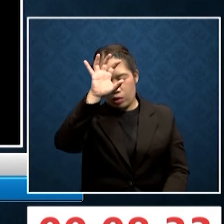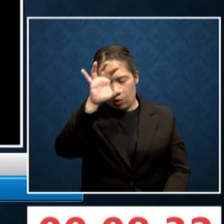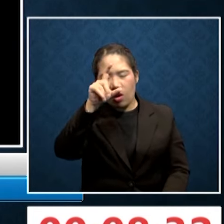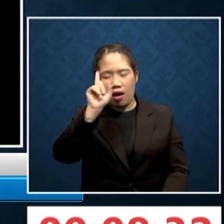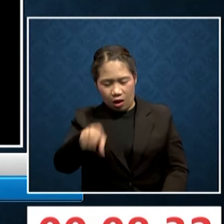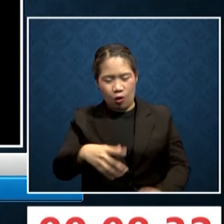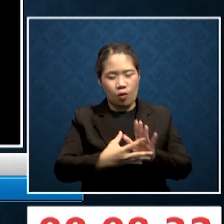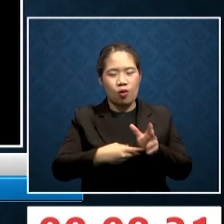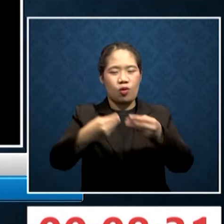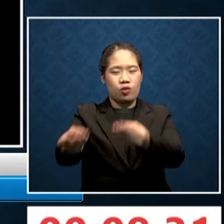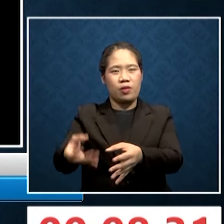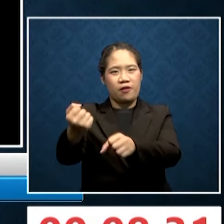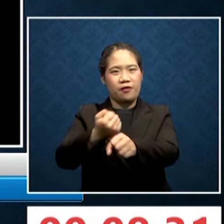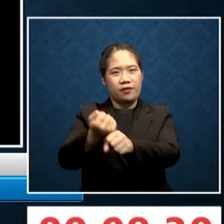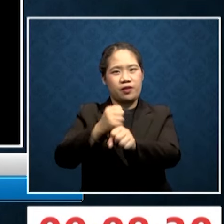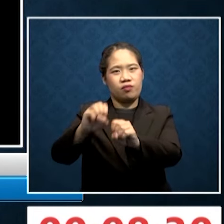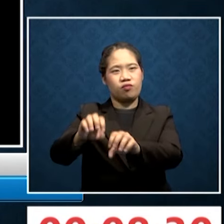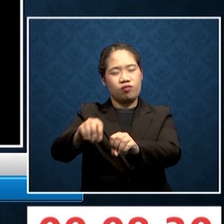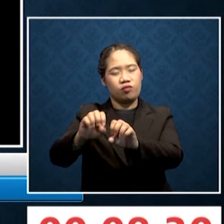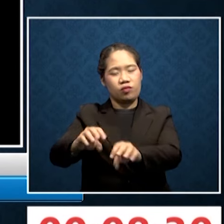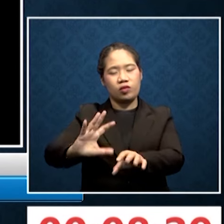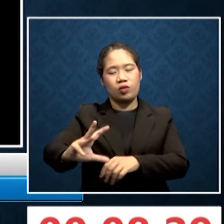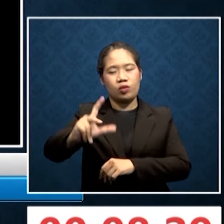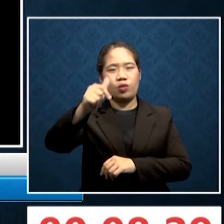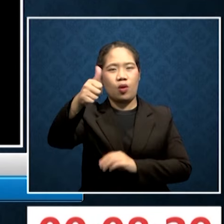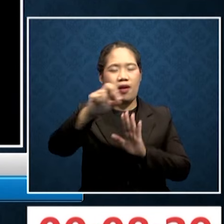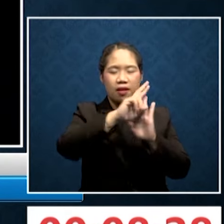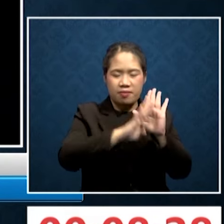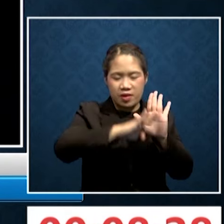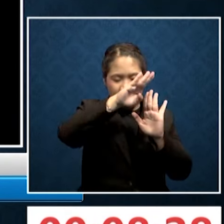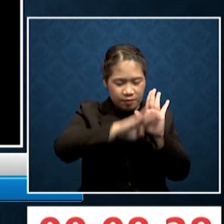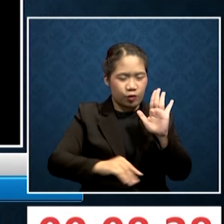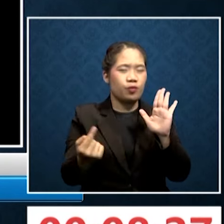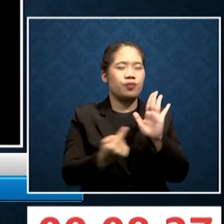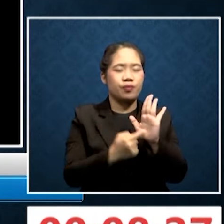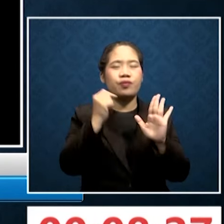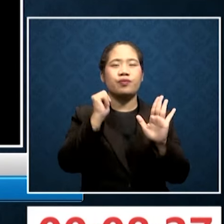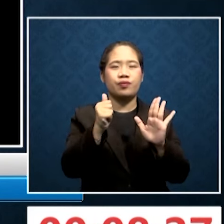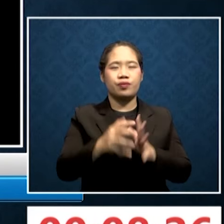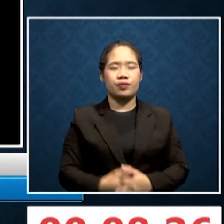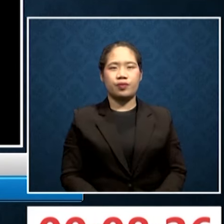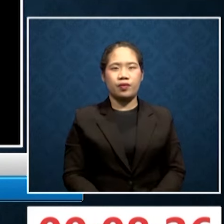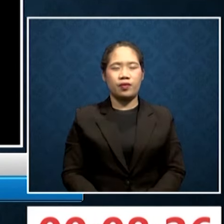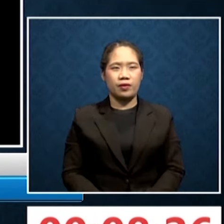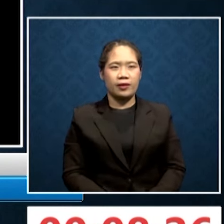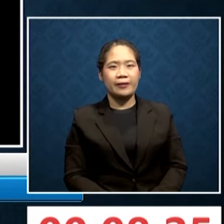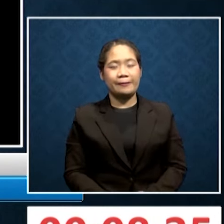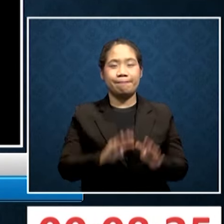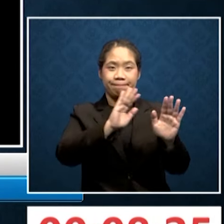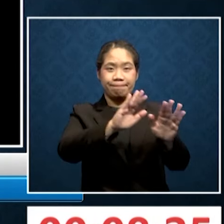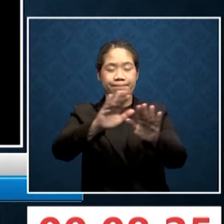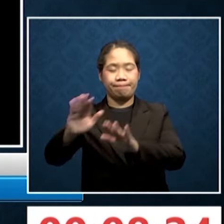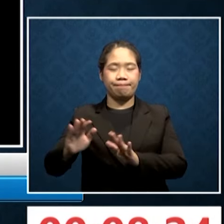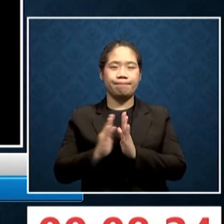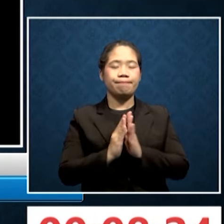ได้นะครับไปฝึกแล้วก็ทำให้เขาอยู่ในระเบียบอยู่ในข้อบังคับมากขึ้นครับนะฮะก็ฝากท่านไว้แต่เพียงเท่